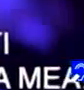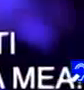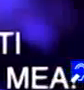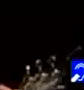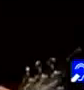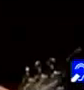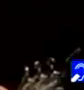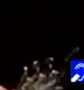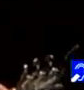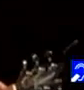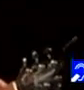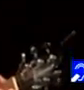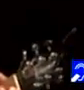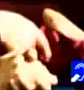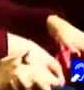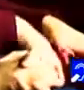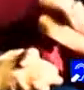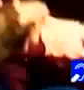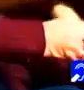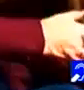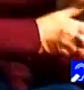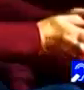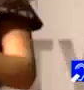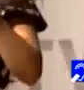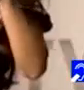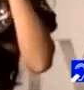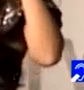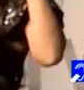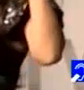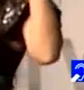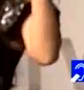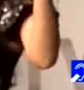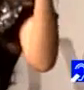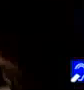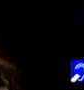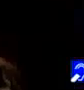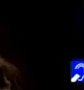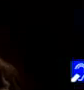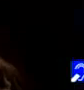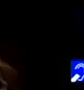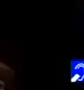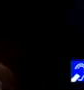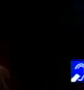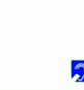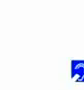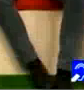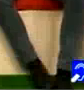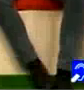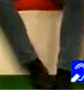primăvara mea petrece o zi plină de zâmbete tvr moldova te răsfață cu programe